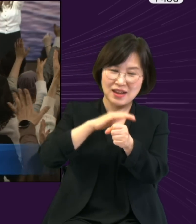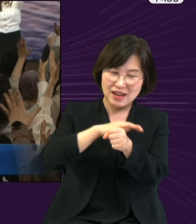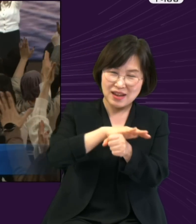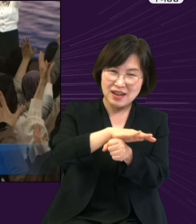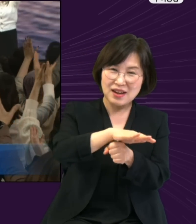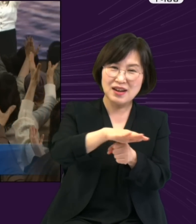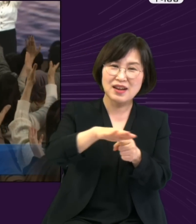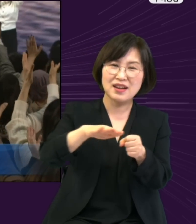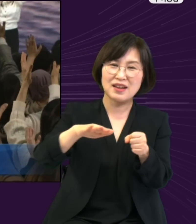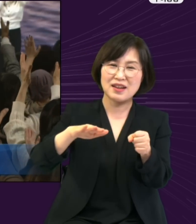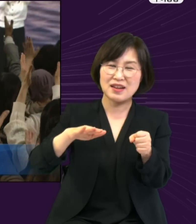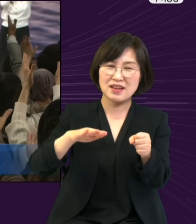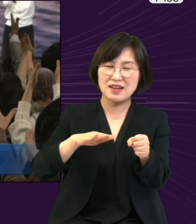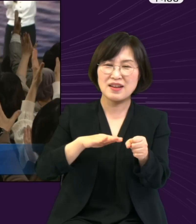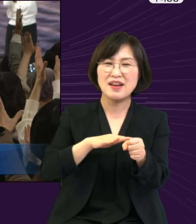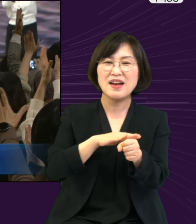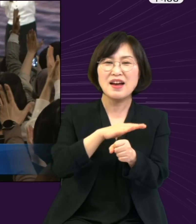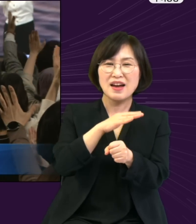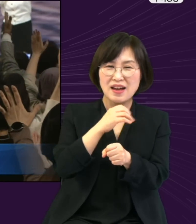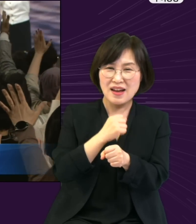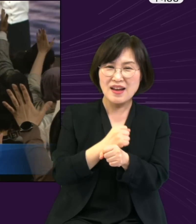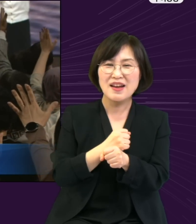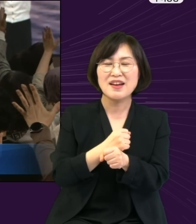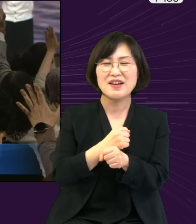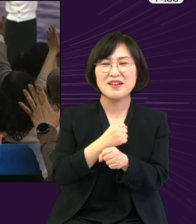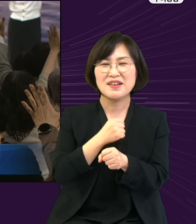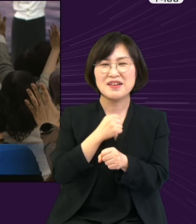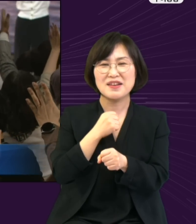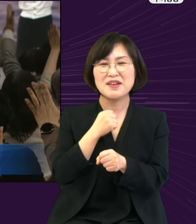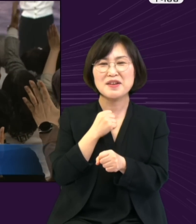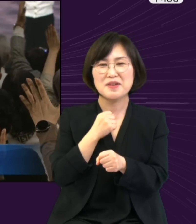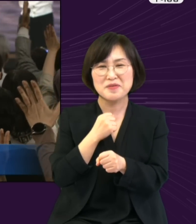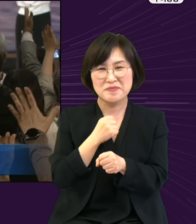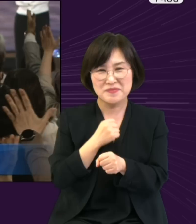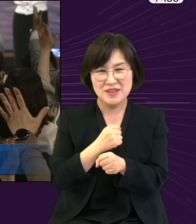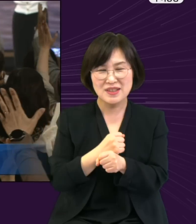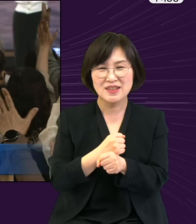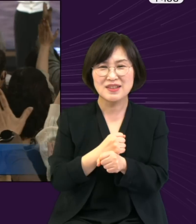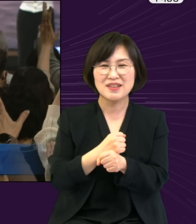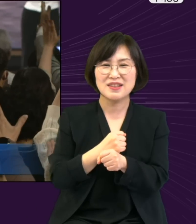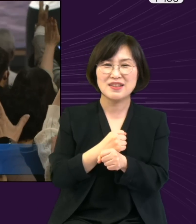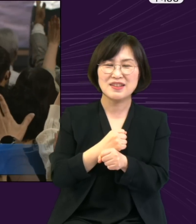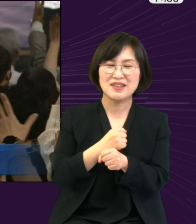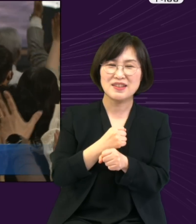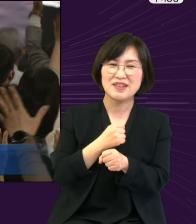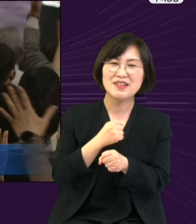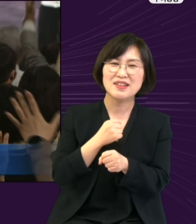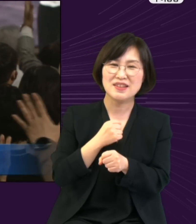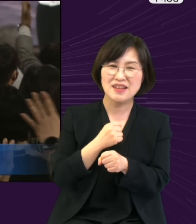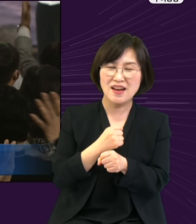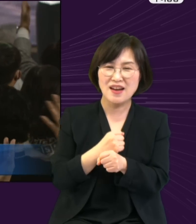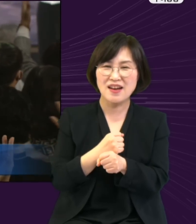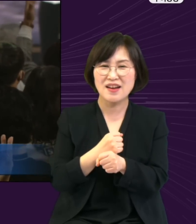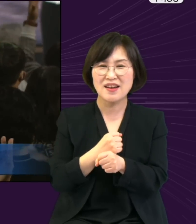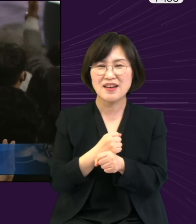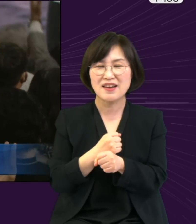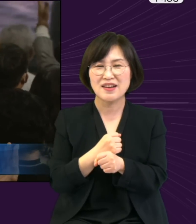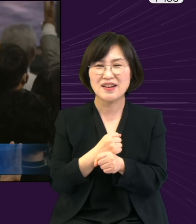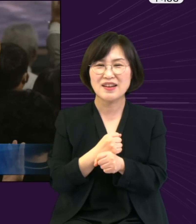예, 주님, 우리가 주님을 더욱 사랑하기를 원합니다. 나